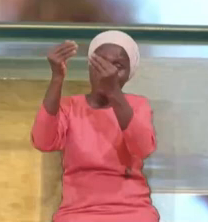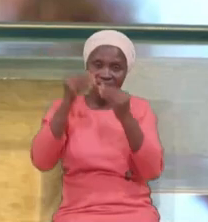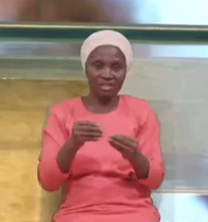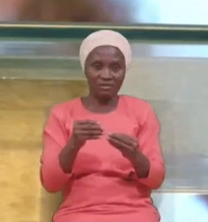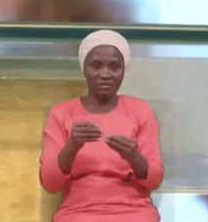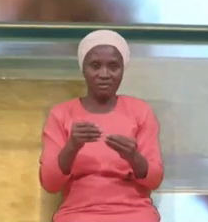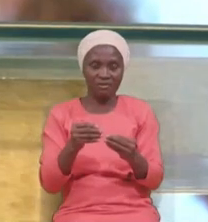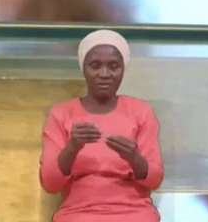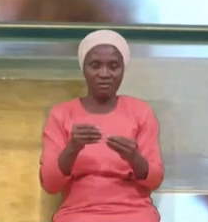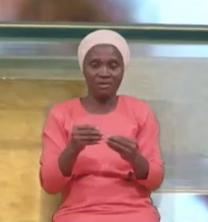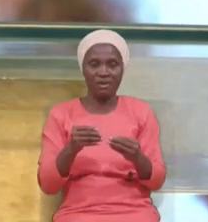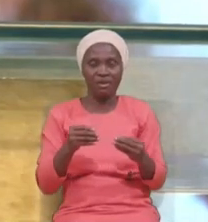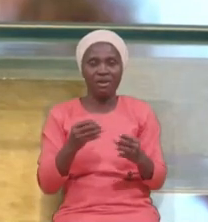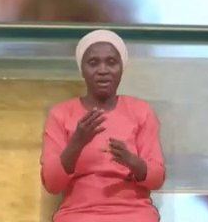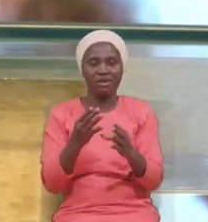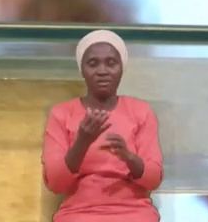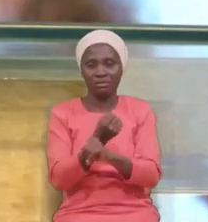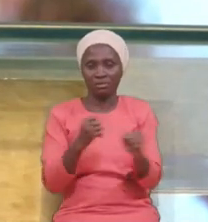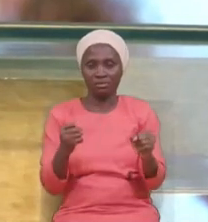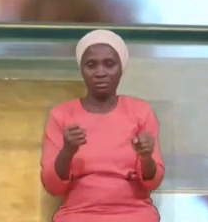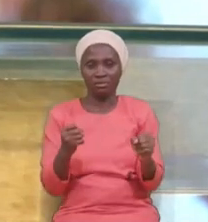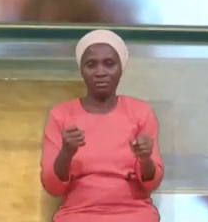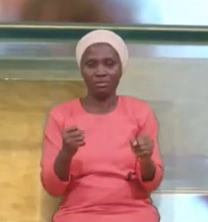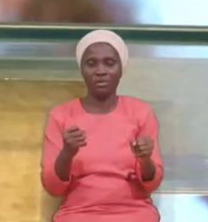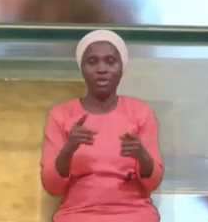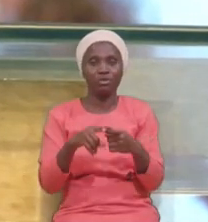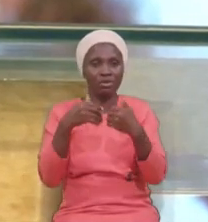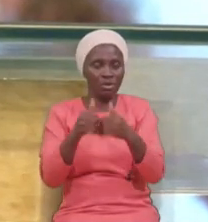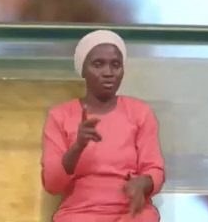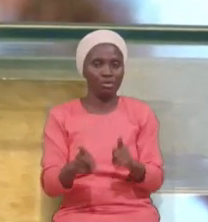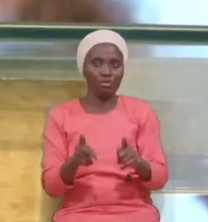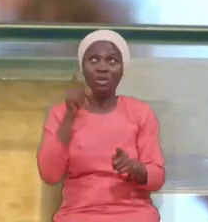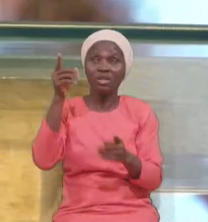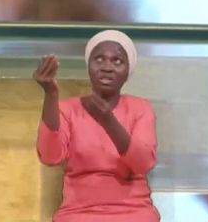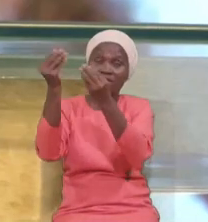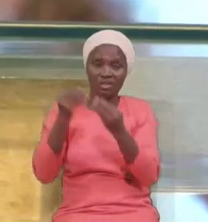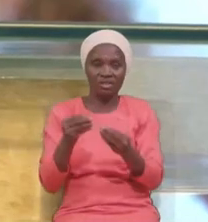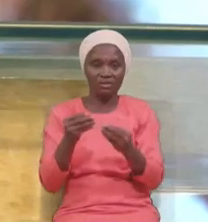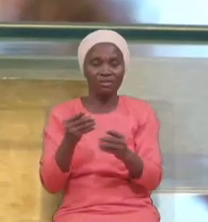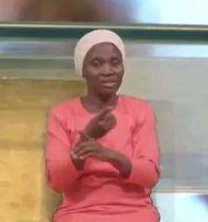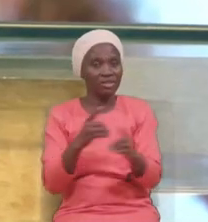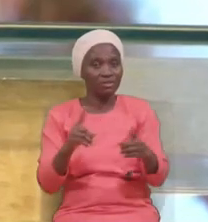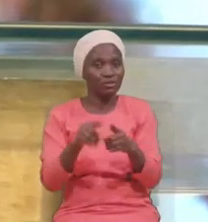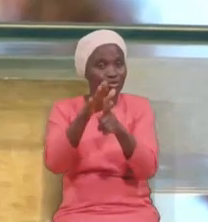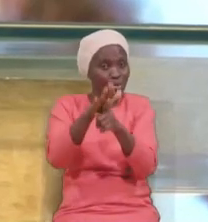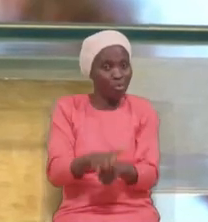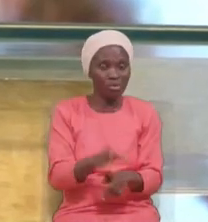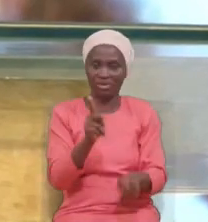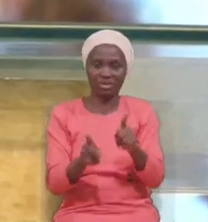la guérison aux malades, aux perdus, la délivrance aux opprimés.